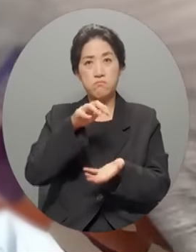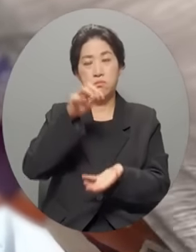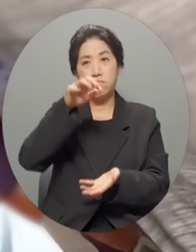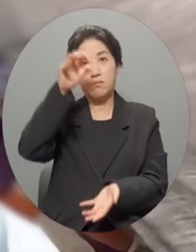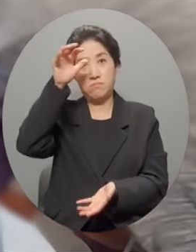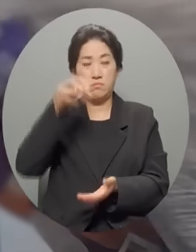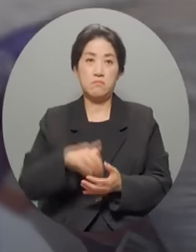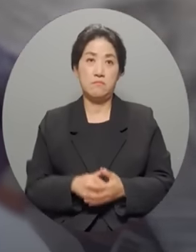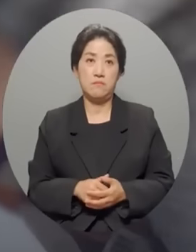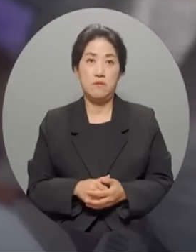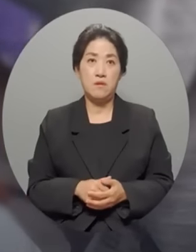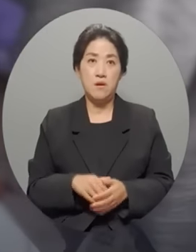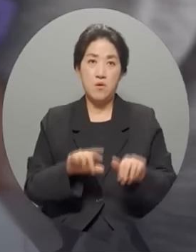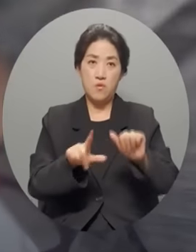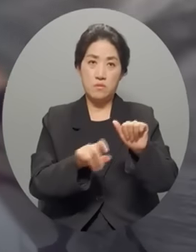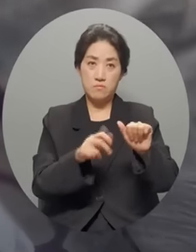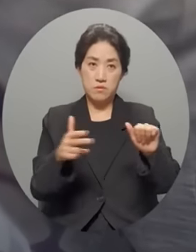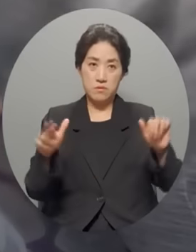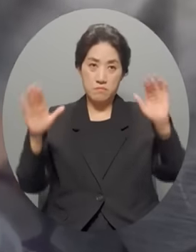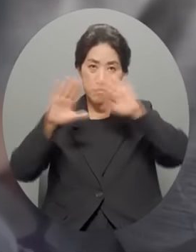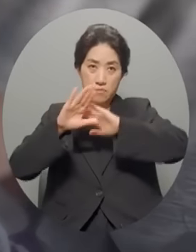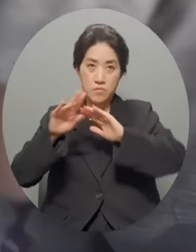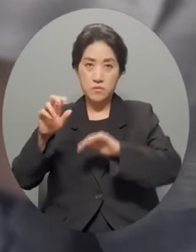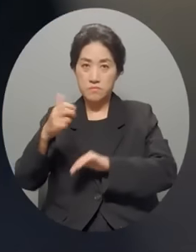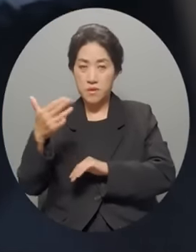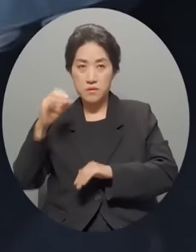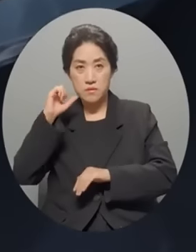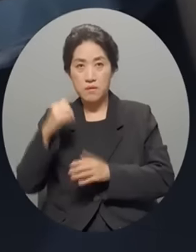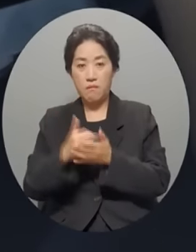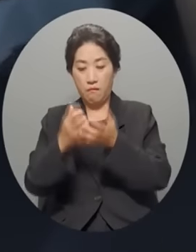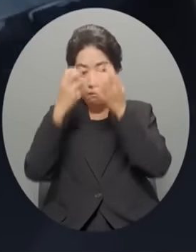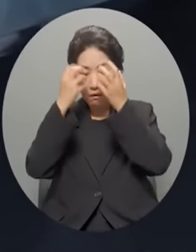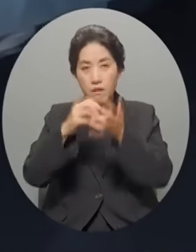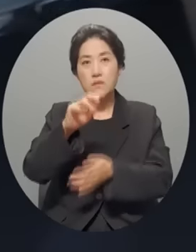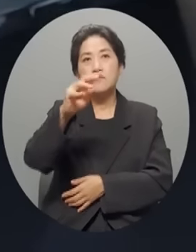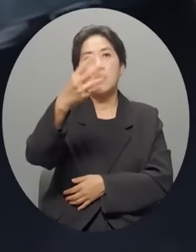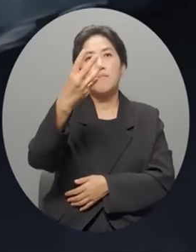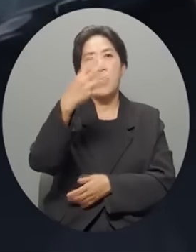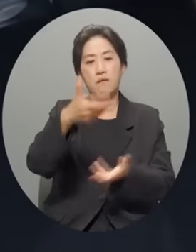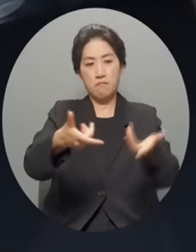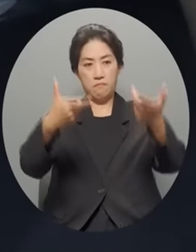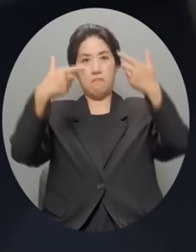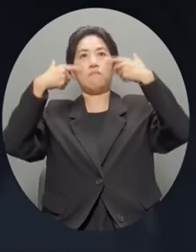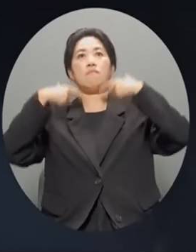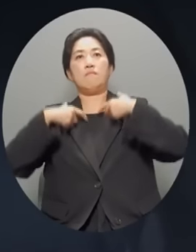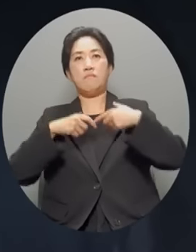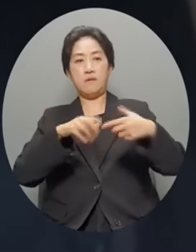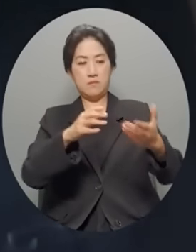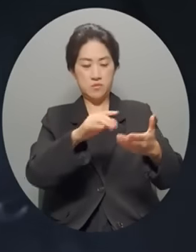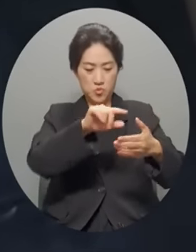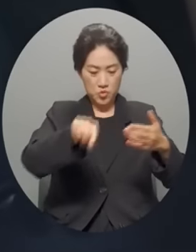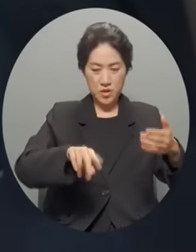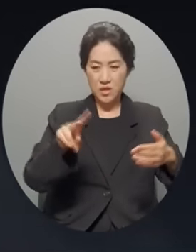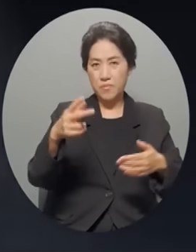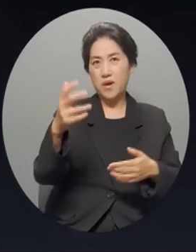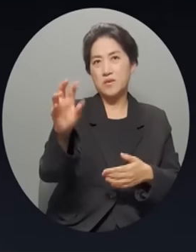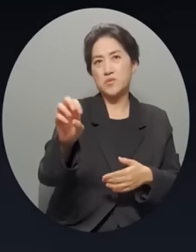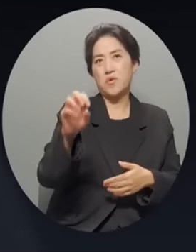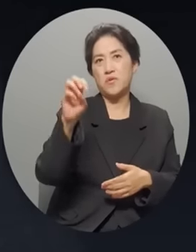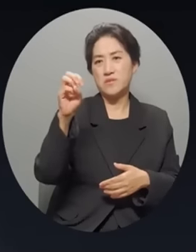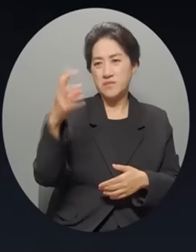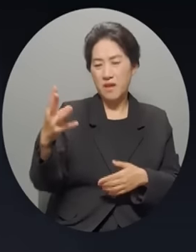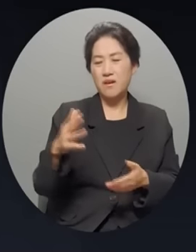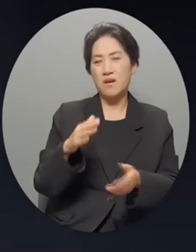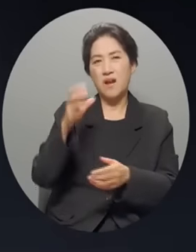많아졌습니다. 5월 27일 밤부터 28일 새벽엔 무려 400개가 할당됐고 이 중 234개를